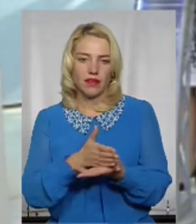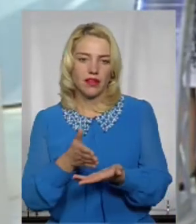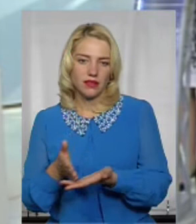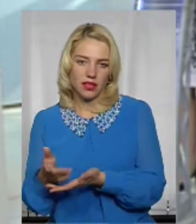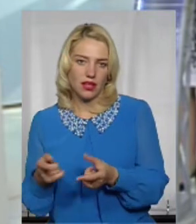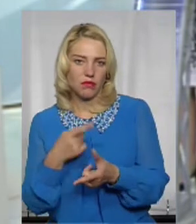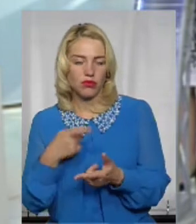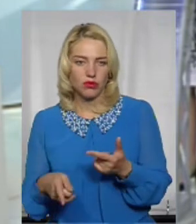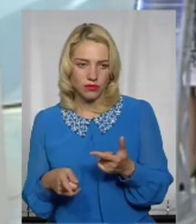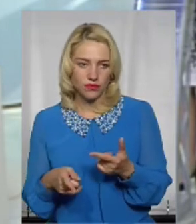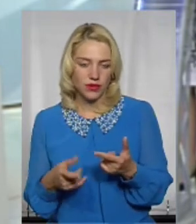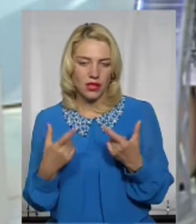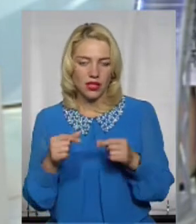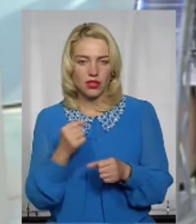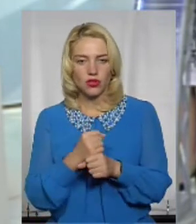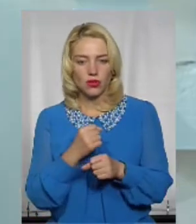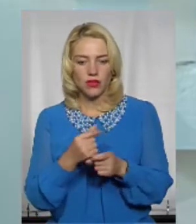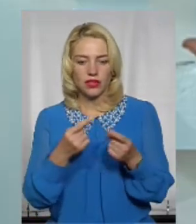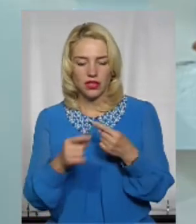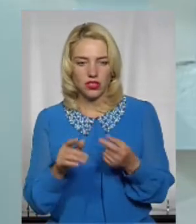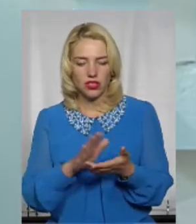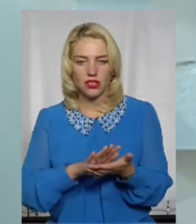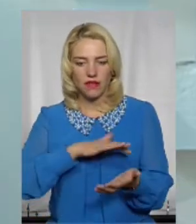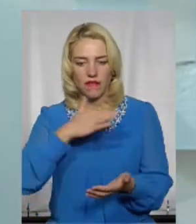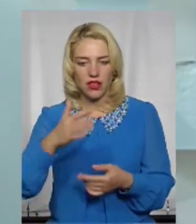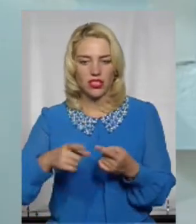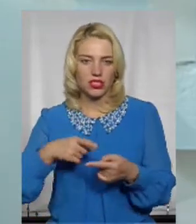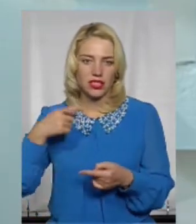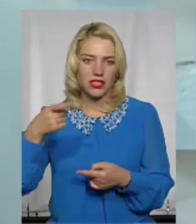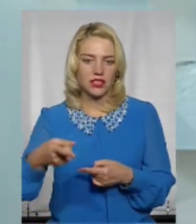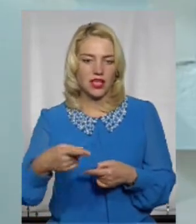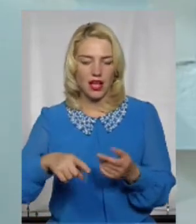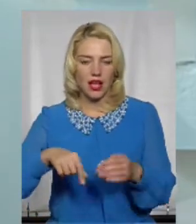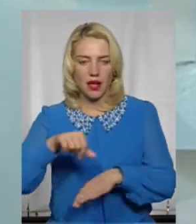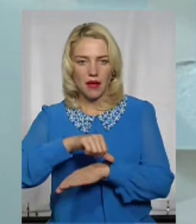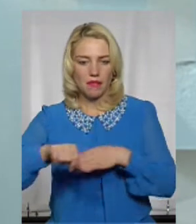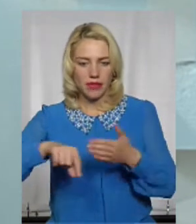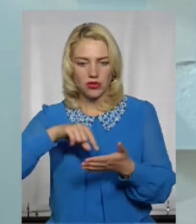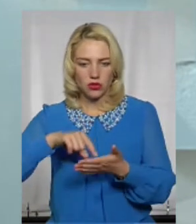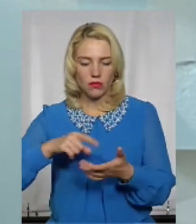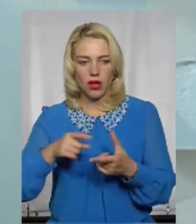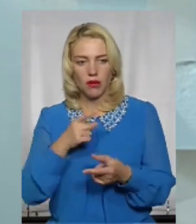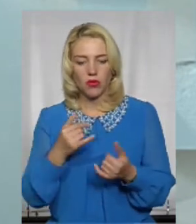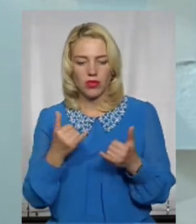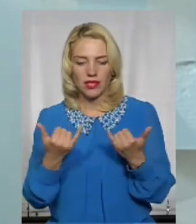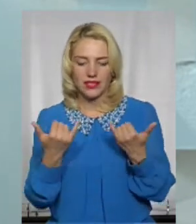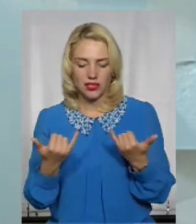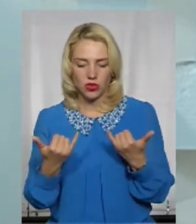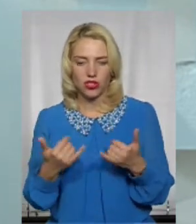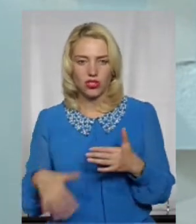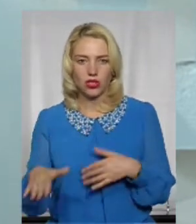Або десь робити інше звалище, але за містом, або на цій території, де сьогодні звалище, зробити